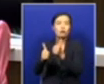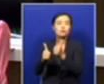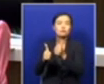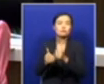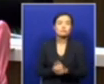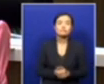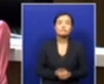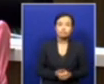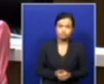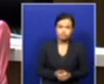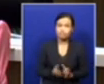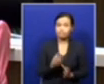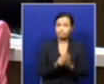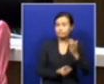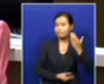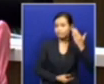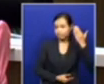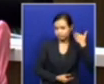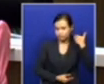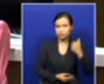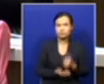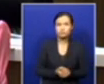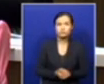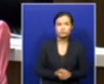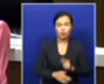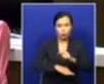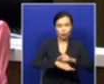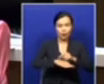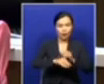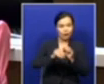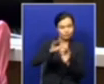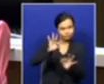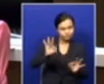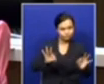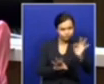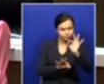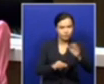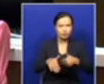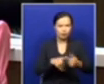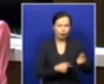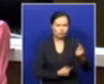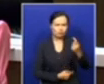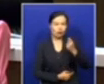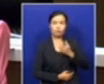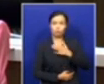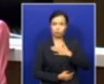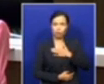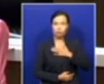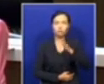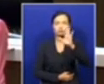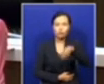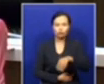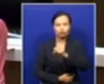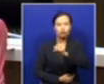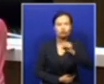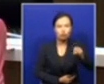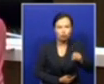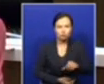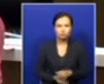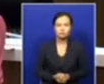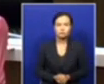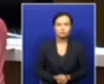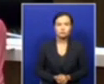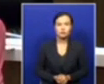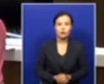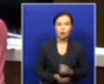ท่านประธานครับสัปดาห์ก่อนหน้านี้ครับเริ่มลดเวลาเคอร์ฟิวชาวบ้านก็ถามผมครับบอกว่าท่านสสจิรายุเคอร์ฟิ